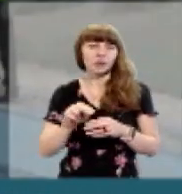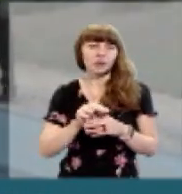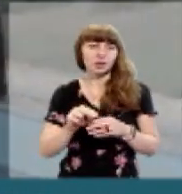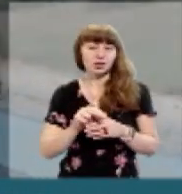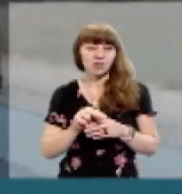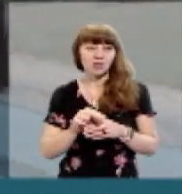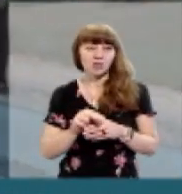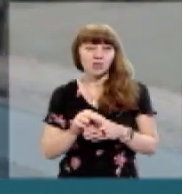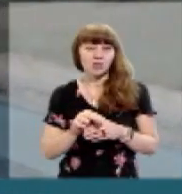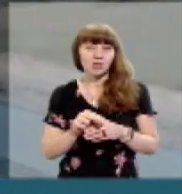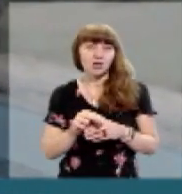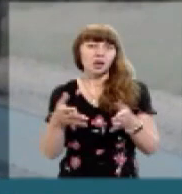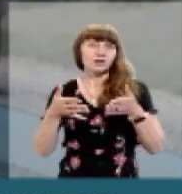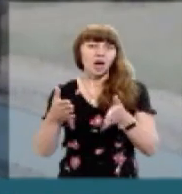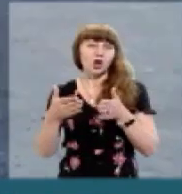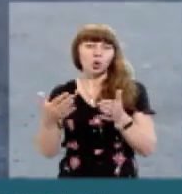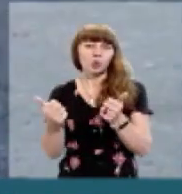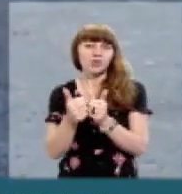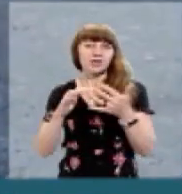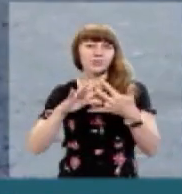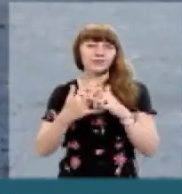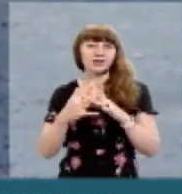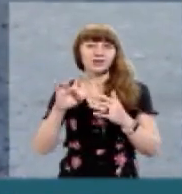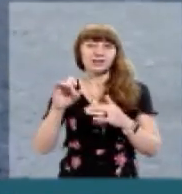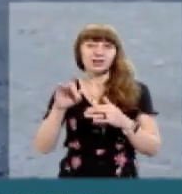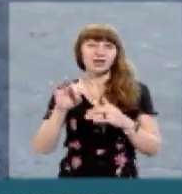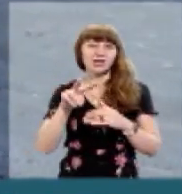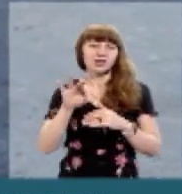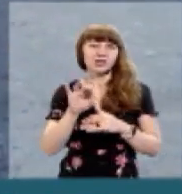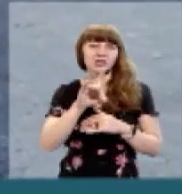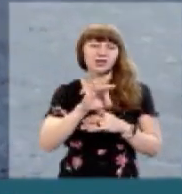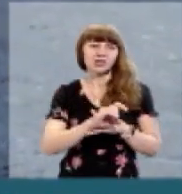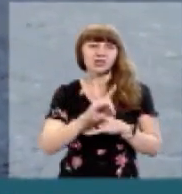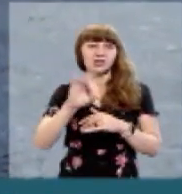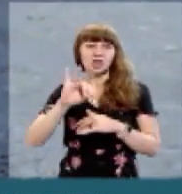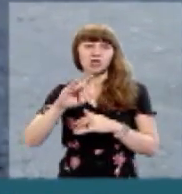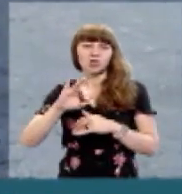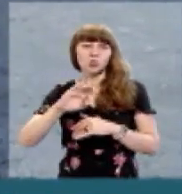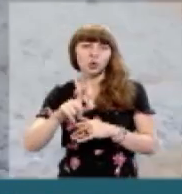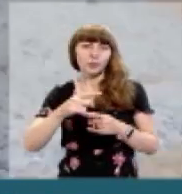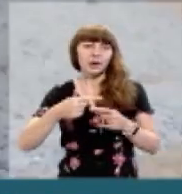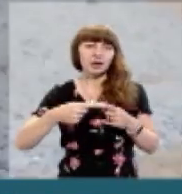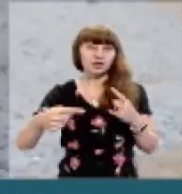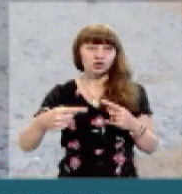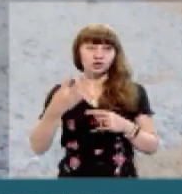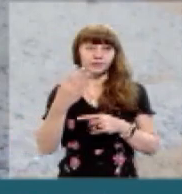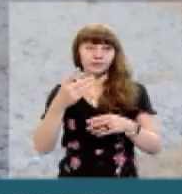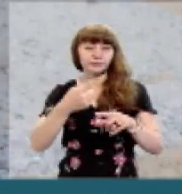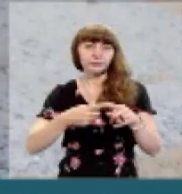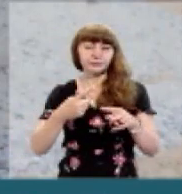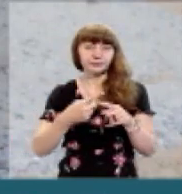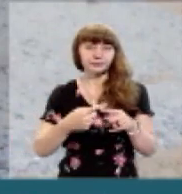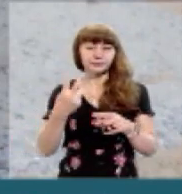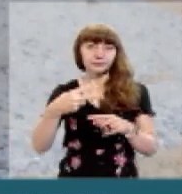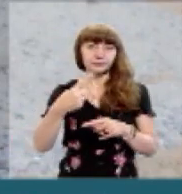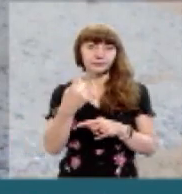жөндеу аяқталды. 4 учаскенің жалпы ұзындығы 21 шақырымды құрайды. Енді Бөрлі, Лесное ауылдар арасындағы жолды қайта жаңарту жобасы